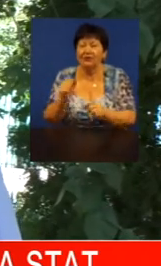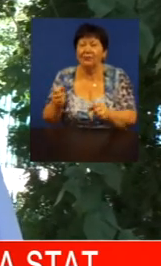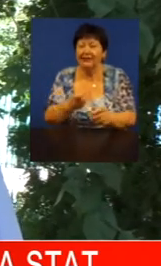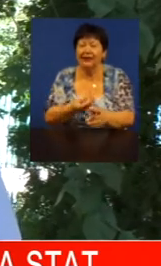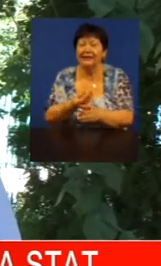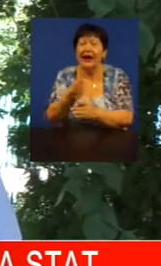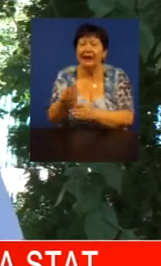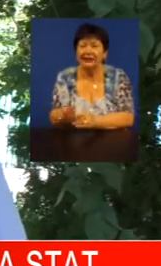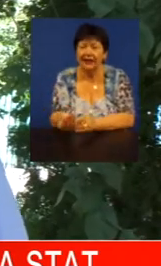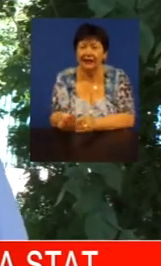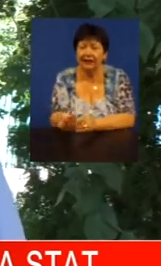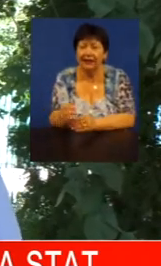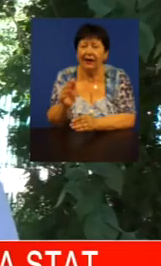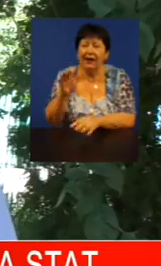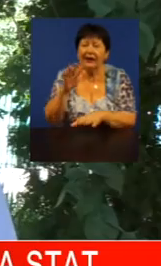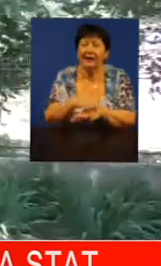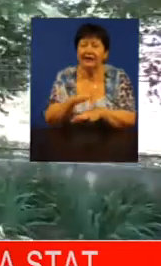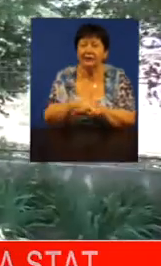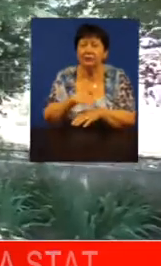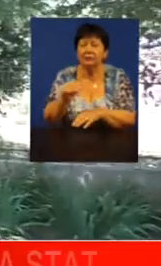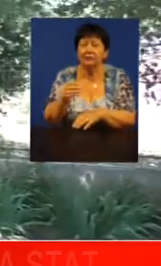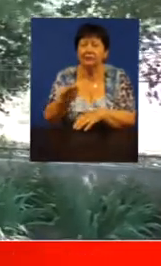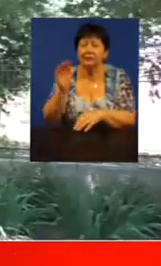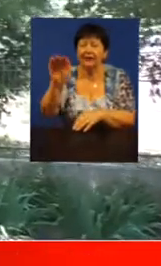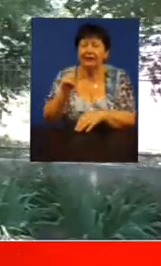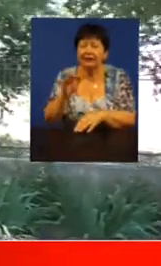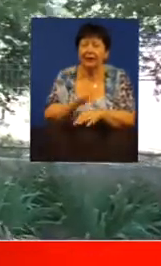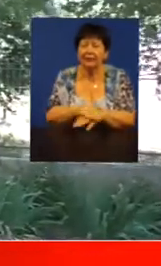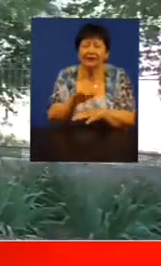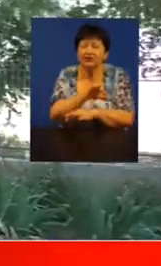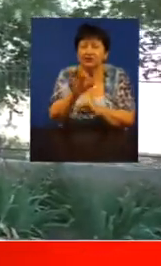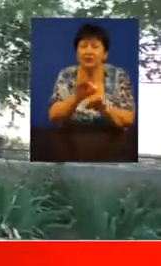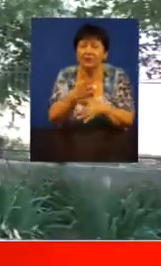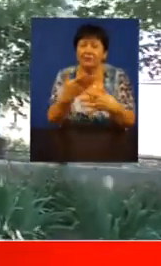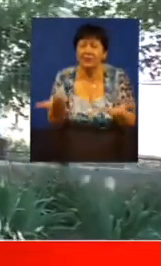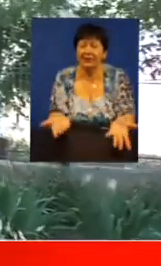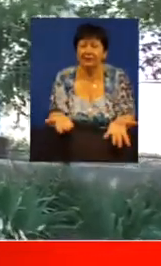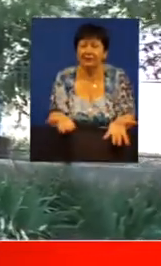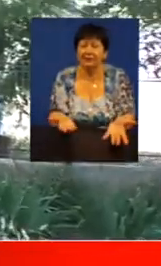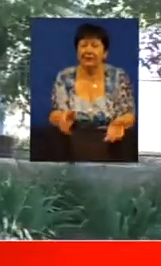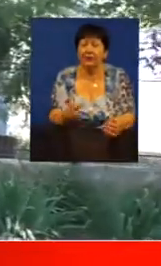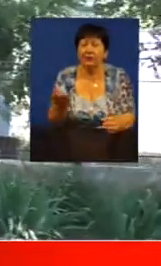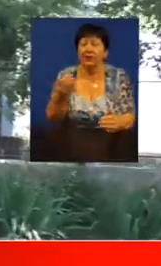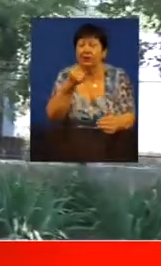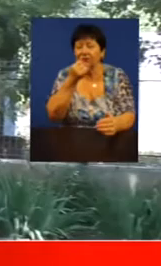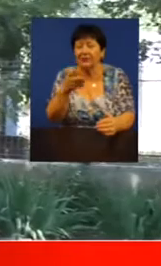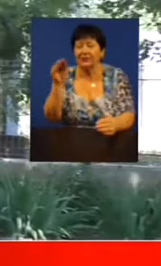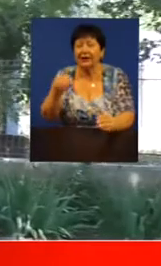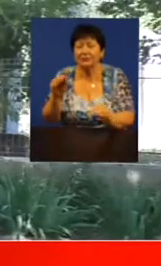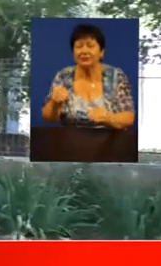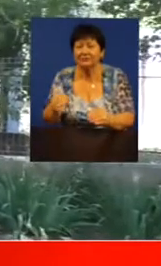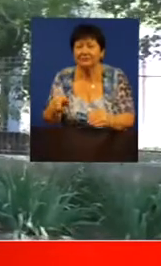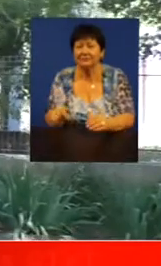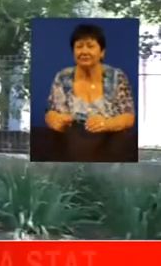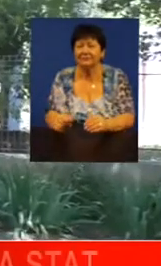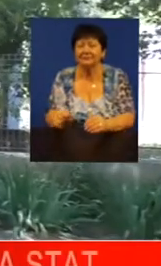achita credit la bănci. Noi nu avem nimic n-am strâns. Nici prima grupă, dacă am pus în pământ 250 de